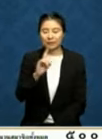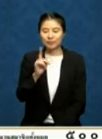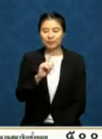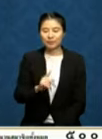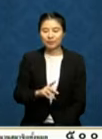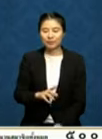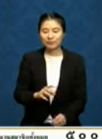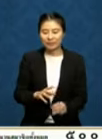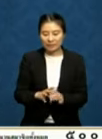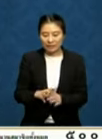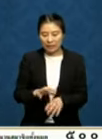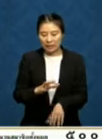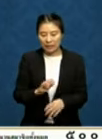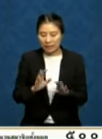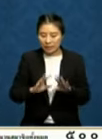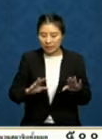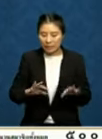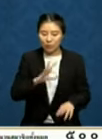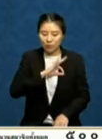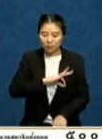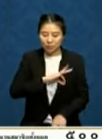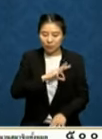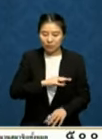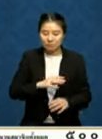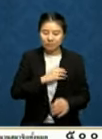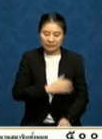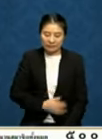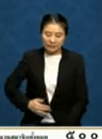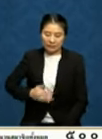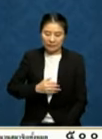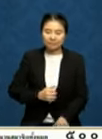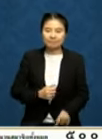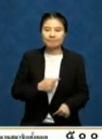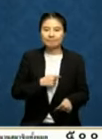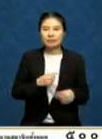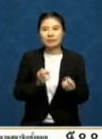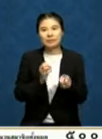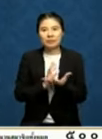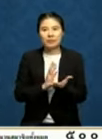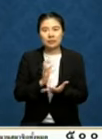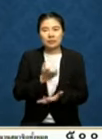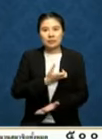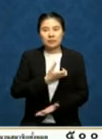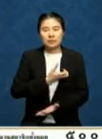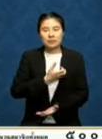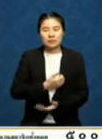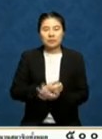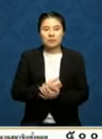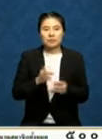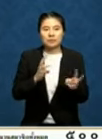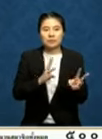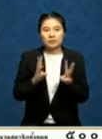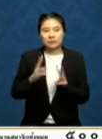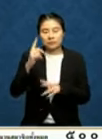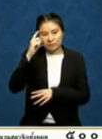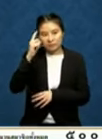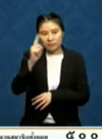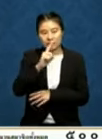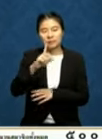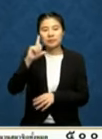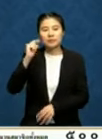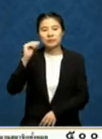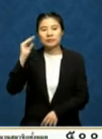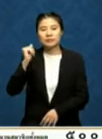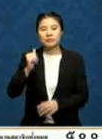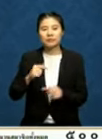แผลให้กับเด็กดังกล่าวไม่ว่าจะเชิงร่างกายหรือเชิงสภาพจิตใจและในเชิงปฏิบัติครับท่านประธานแนวคิดที่ว่าผู้ปกครองหรือว่าพ่อ